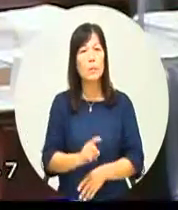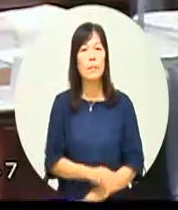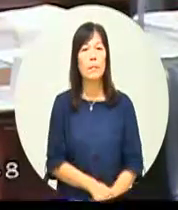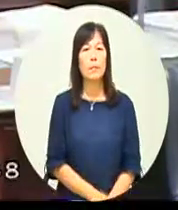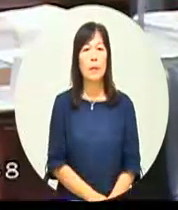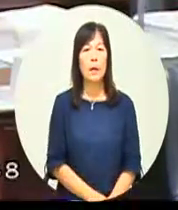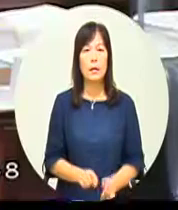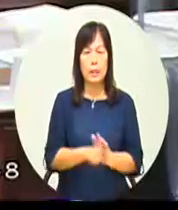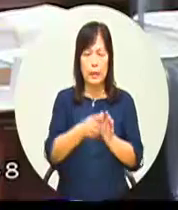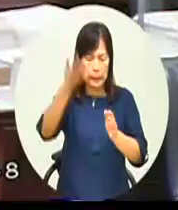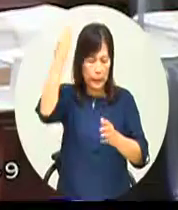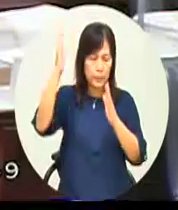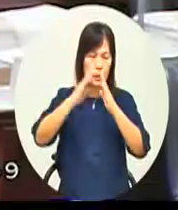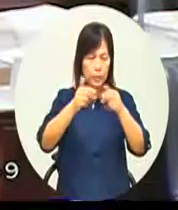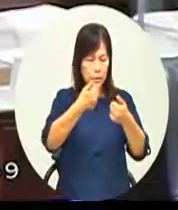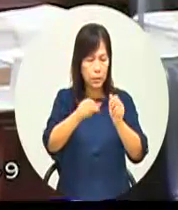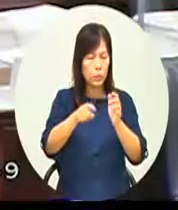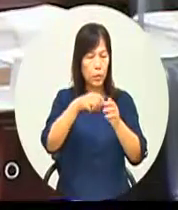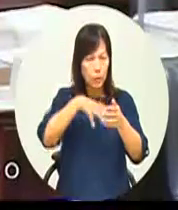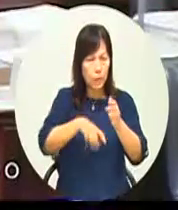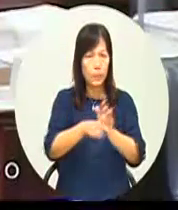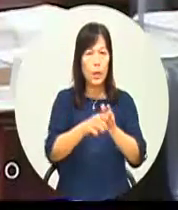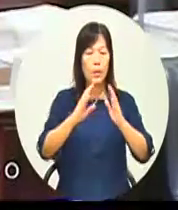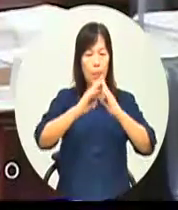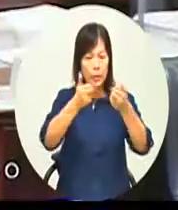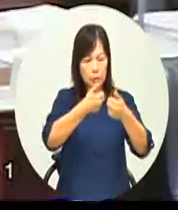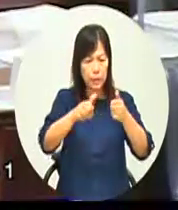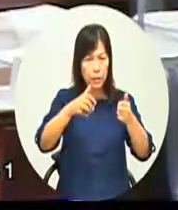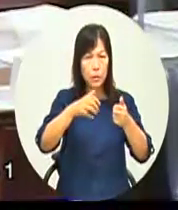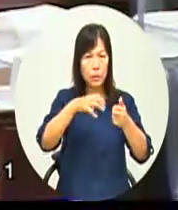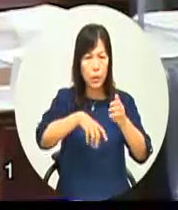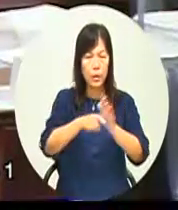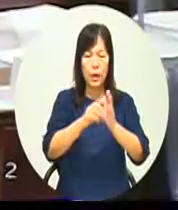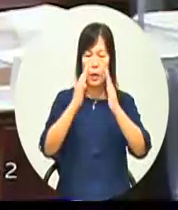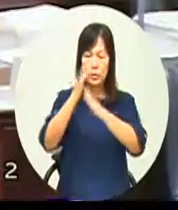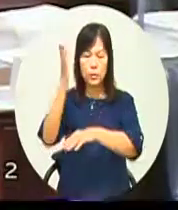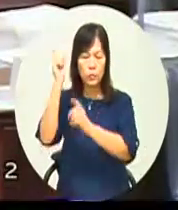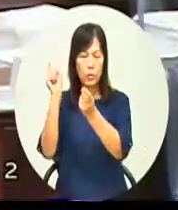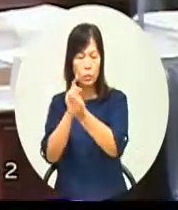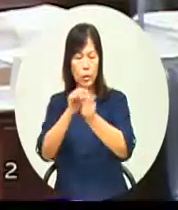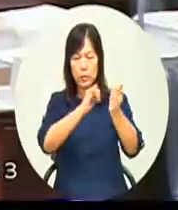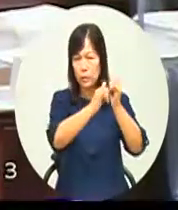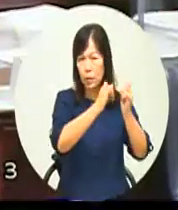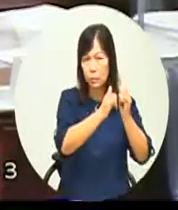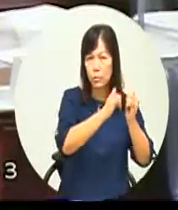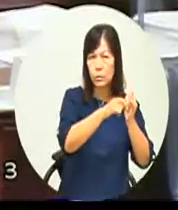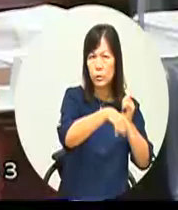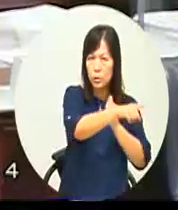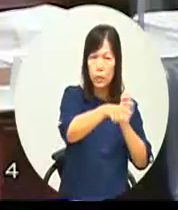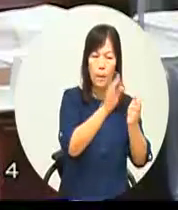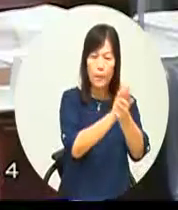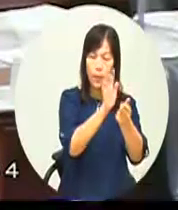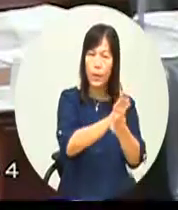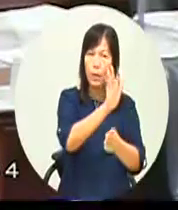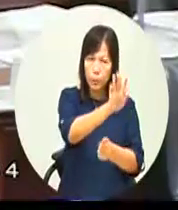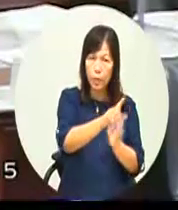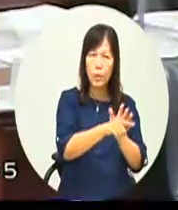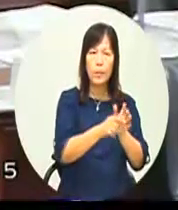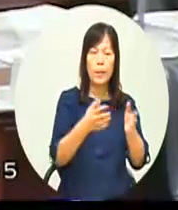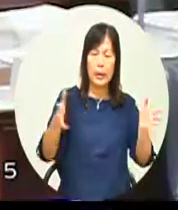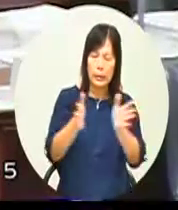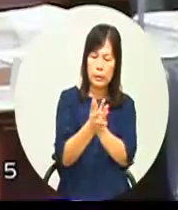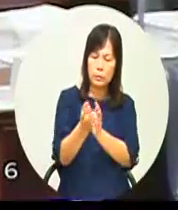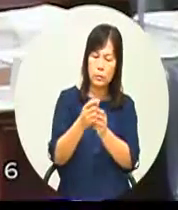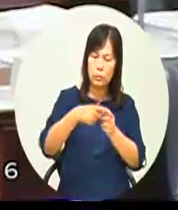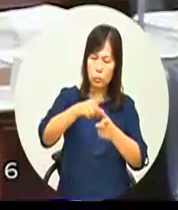去在议会里面，我们也不断的说，咱议会加起户，既要对高雄起名有帮助的代志，其实咱在做伙来